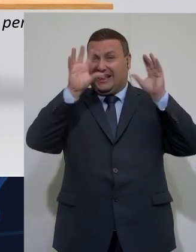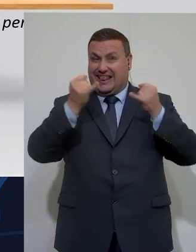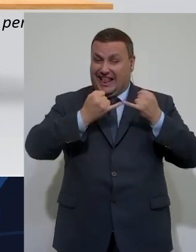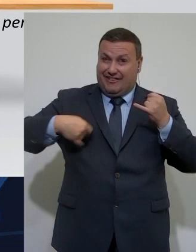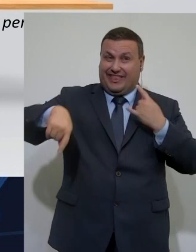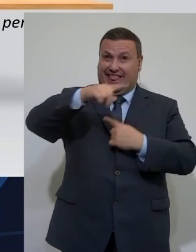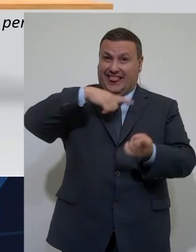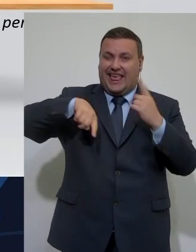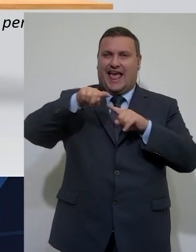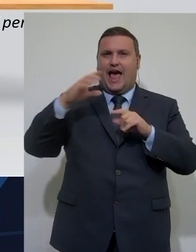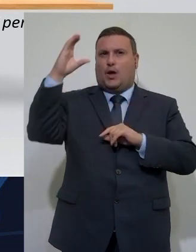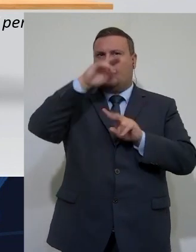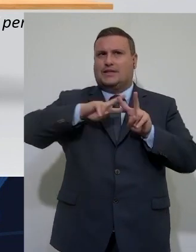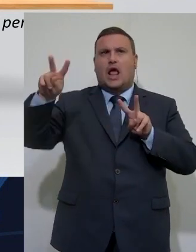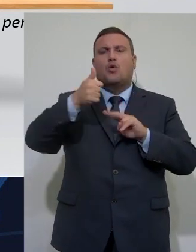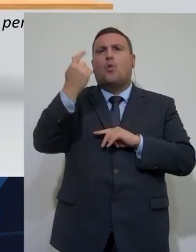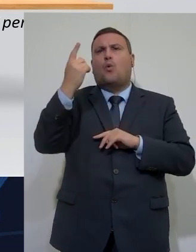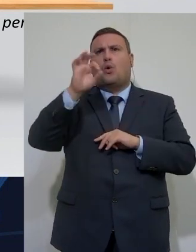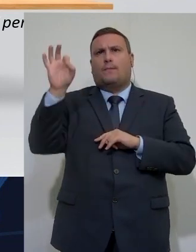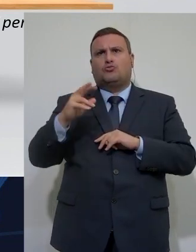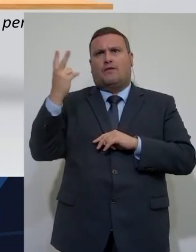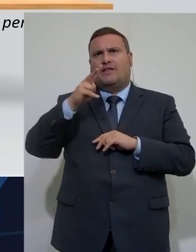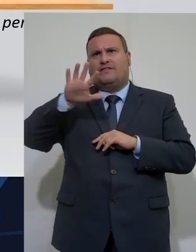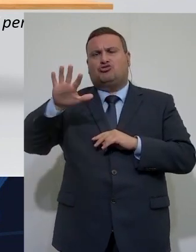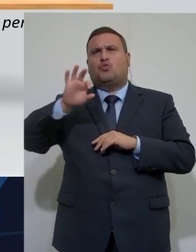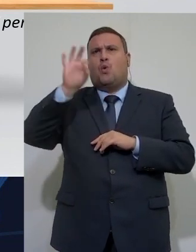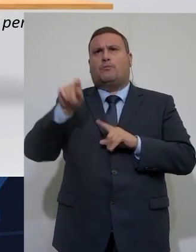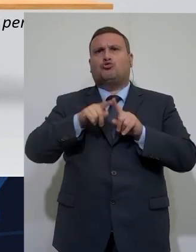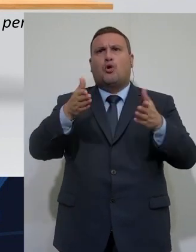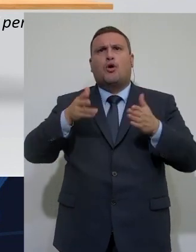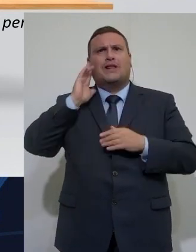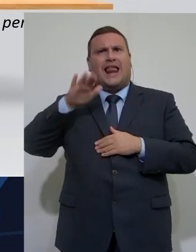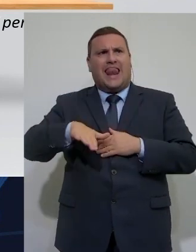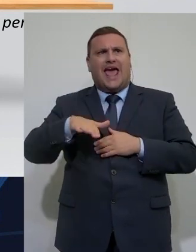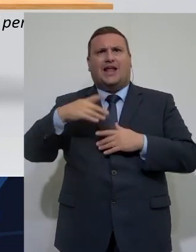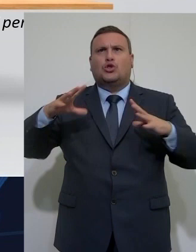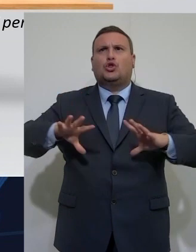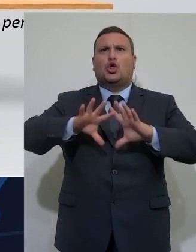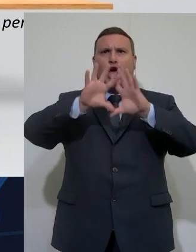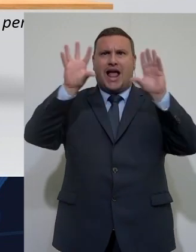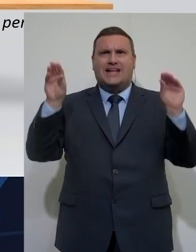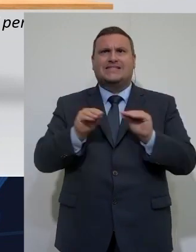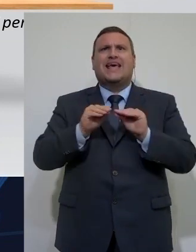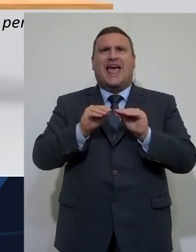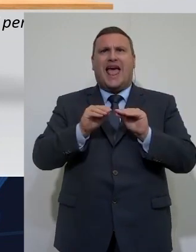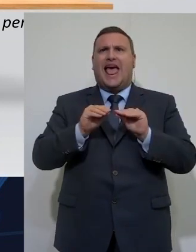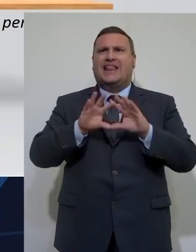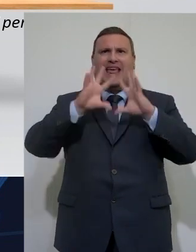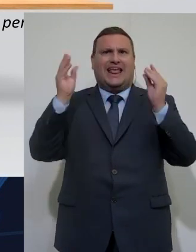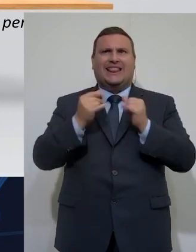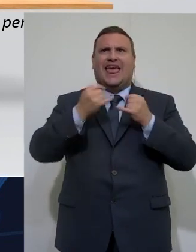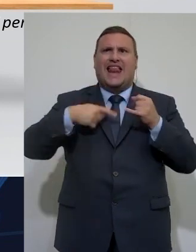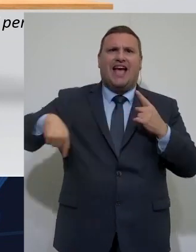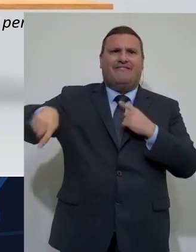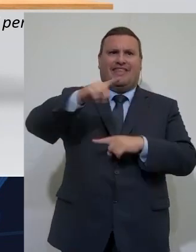25% dei posti letto, dati 2021, 10% degli arrivi, 20% delle presenze. Questo denota anche una permanenza